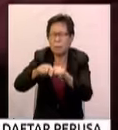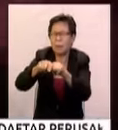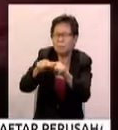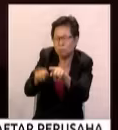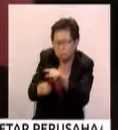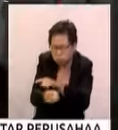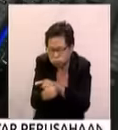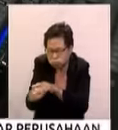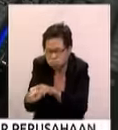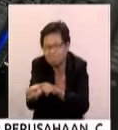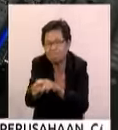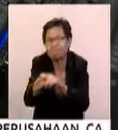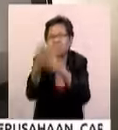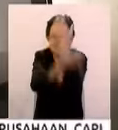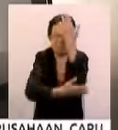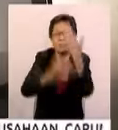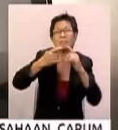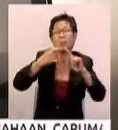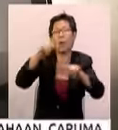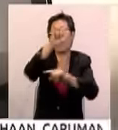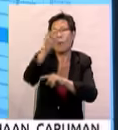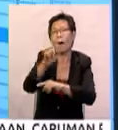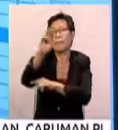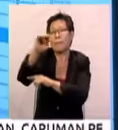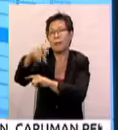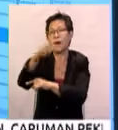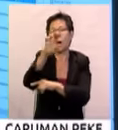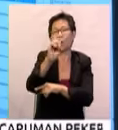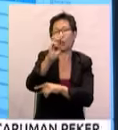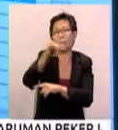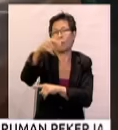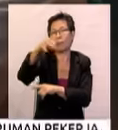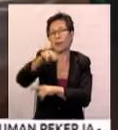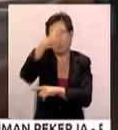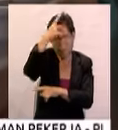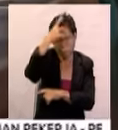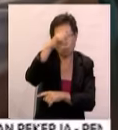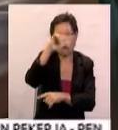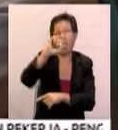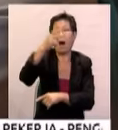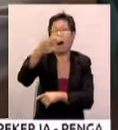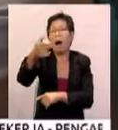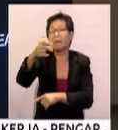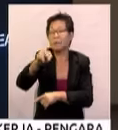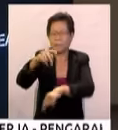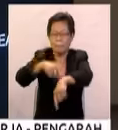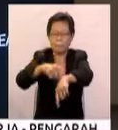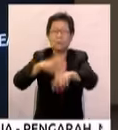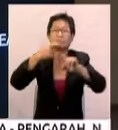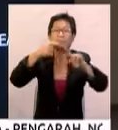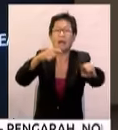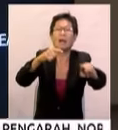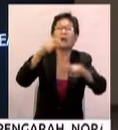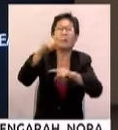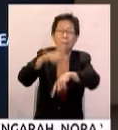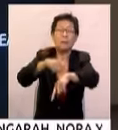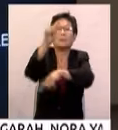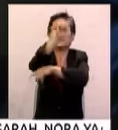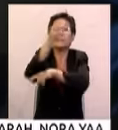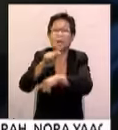negara. Gobind Singh menjawab pertanyaan Ahli Parlimen Rompin, Datuk Sri Hassan Arifin ketika waktu pertanyaan Menteri pagi tadi.